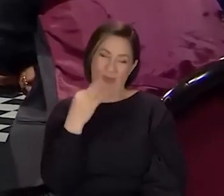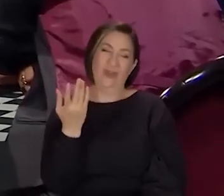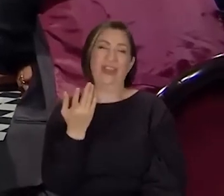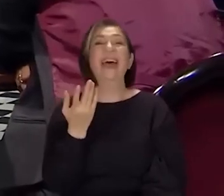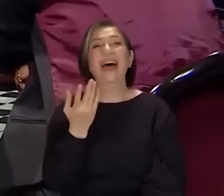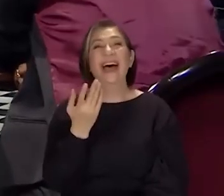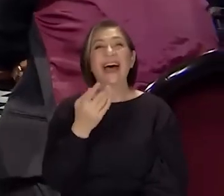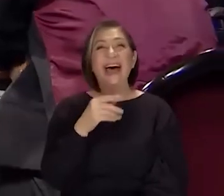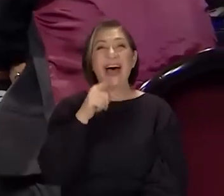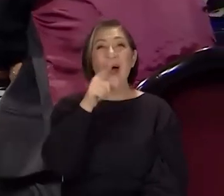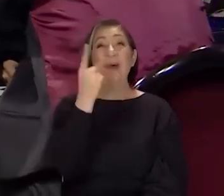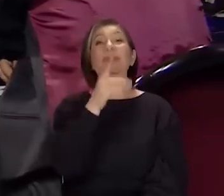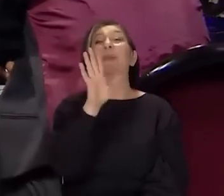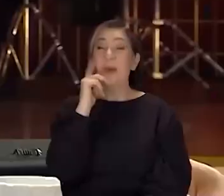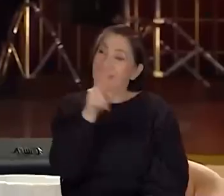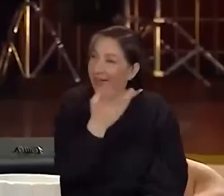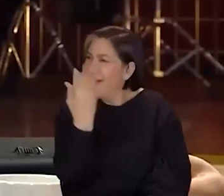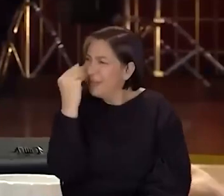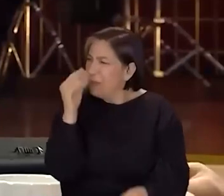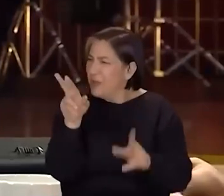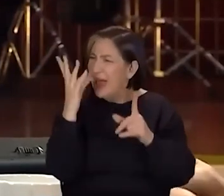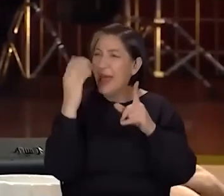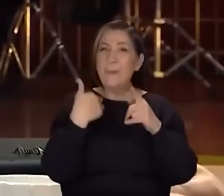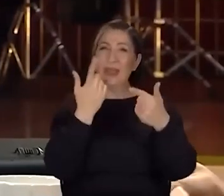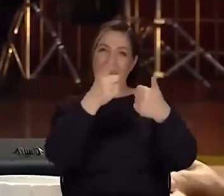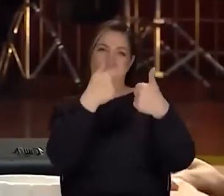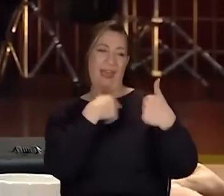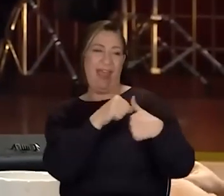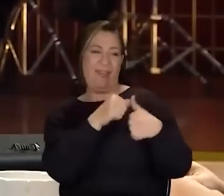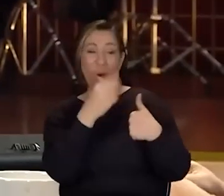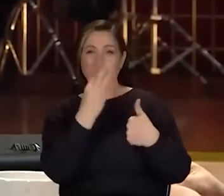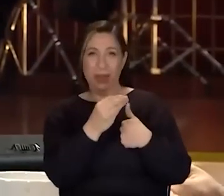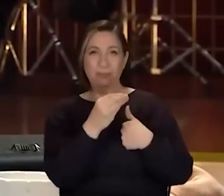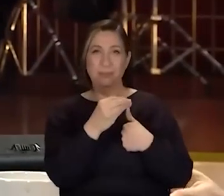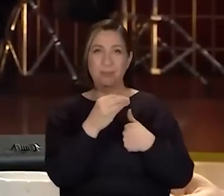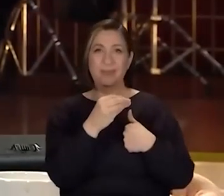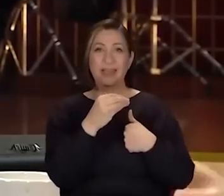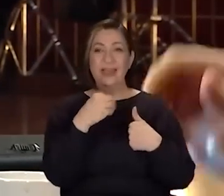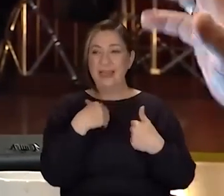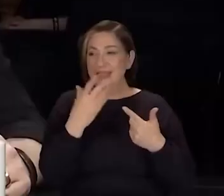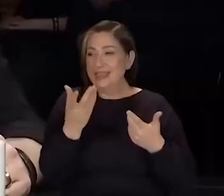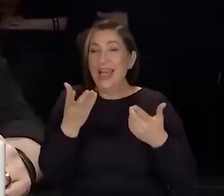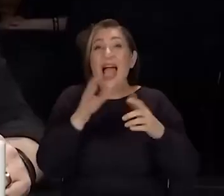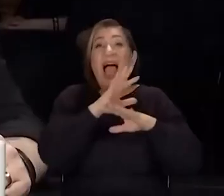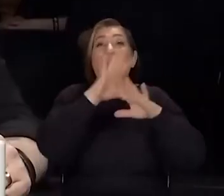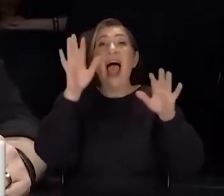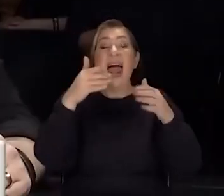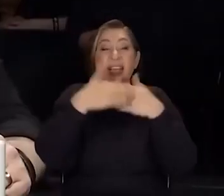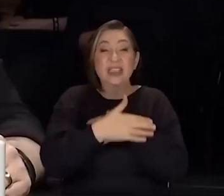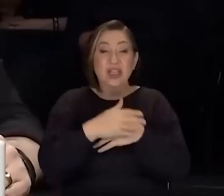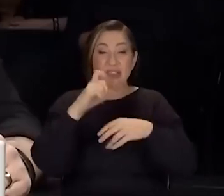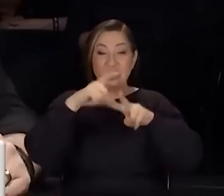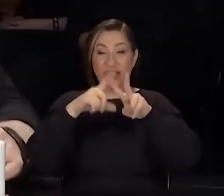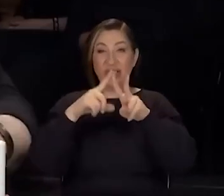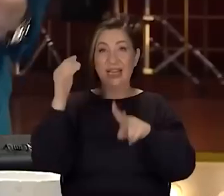değil mi? Öyle baba, öyle bir durum yok mu yani? Mesela ya ben onun eşi olsam, hiçbir yere sığmayan ve oturmayan bir adam var orada. Hayır, her gece eve